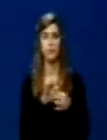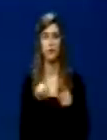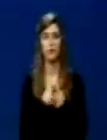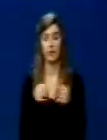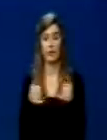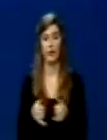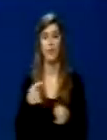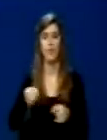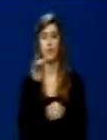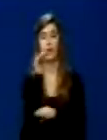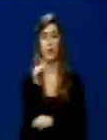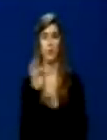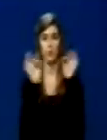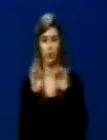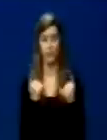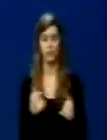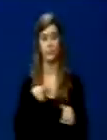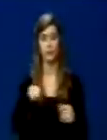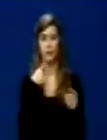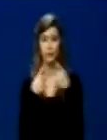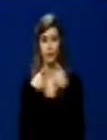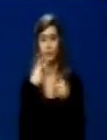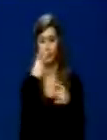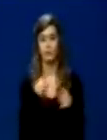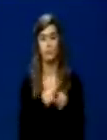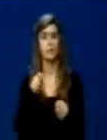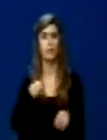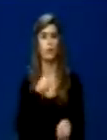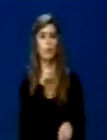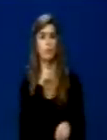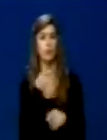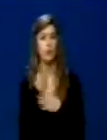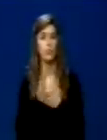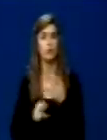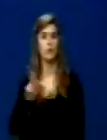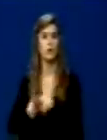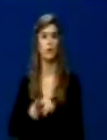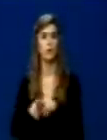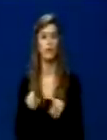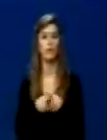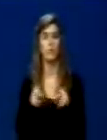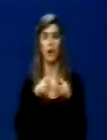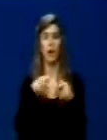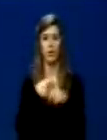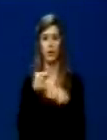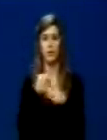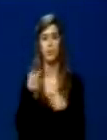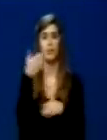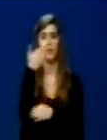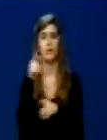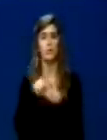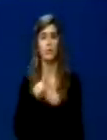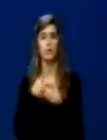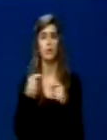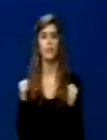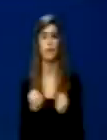këta kanë raportuar, edhe në momentin kur ne po flasim, është mos kompletimi i bordit, gjë që ka bërë Agjencinë Kosovare të Privatizimit pak a shumë një agjenci impotente